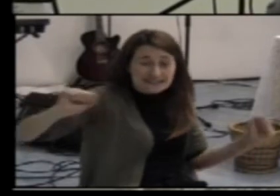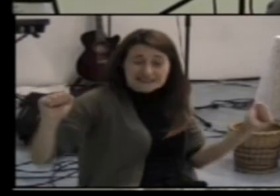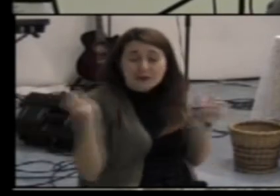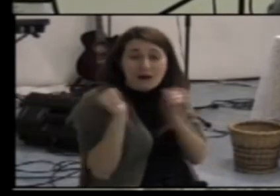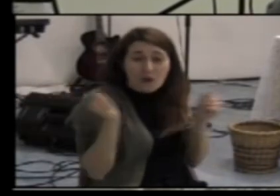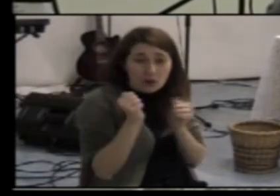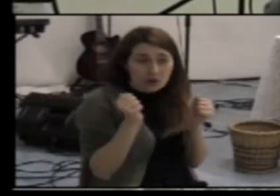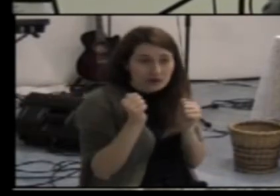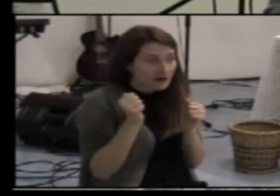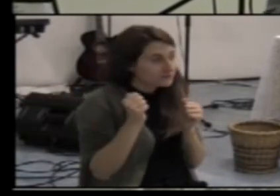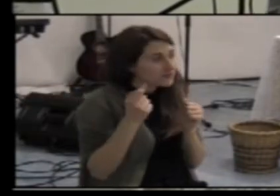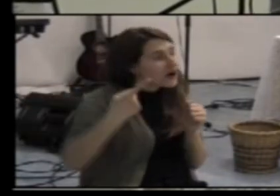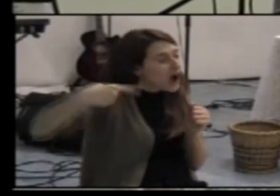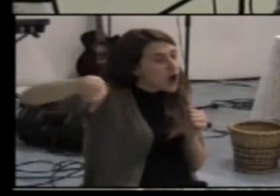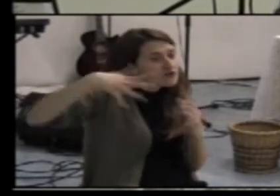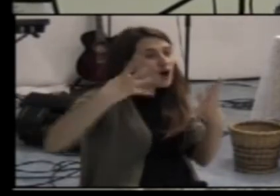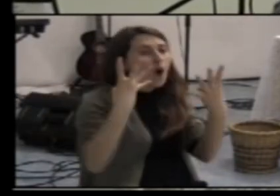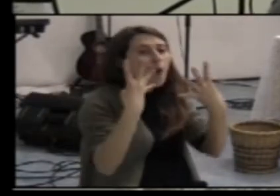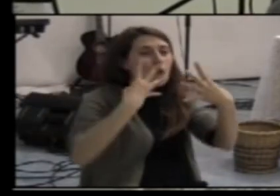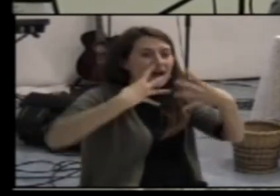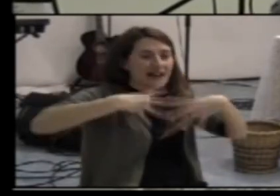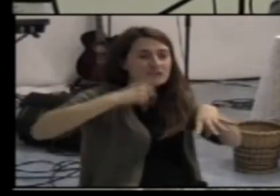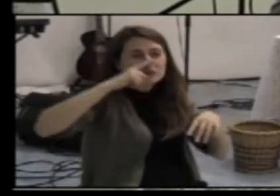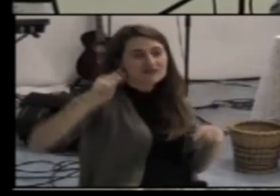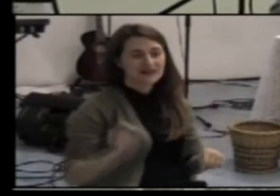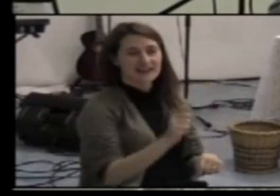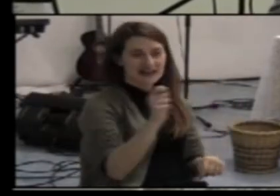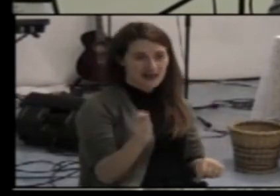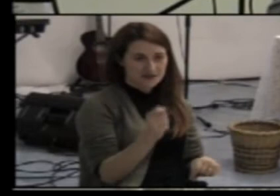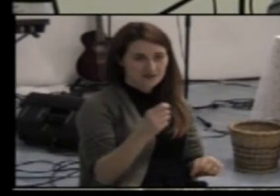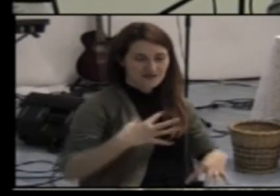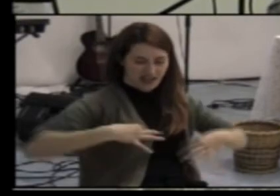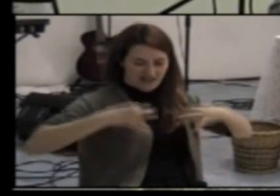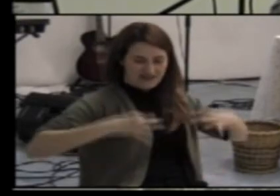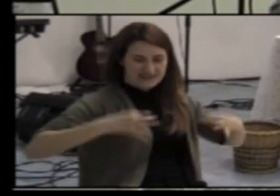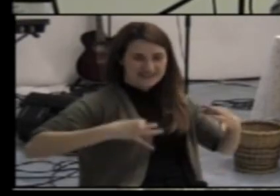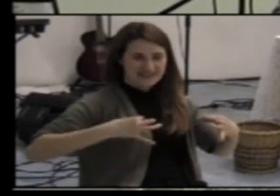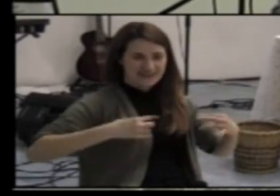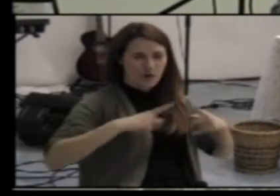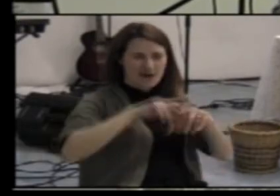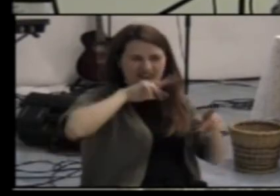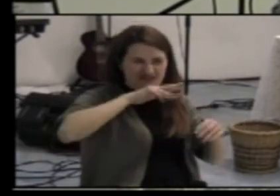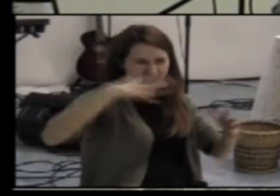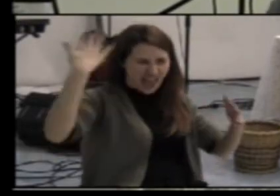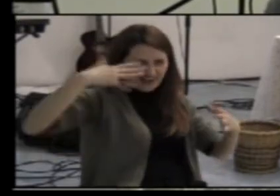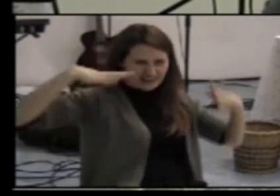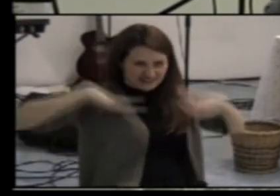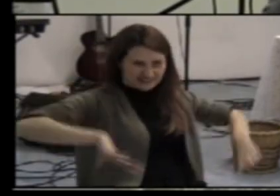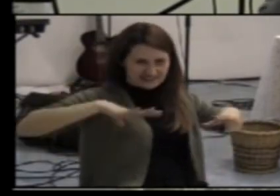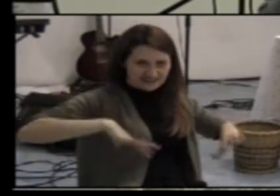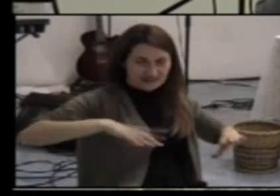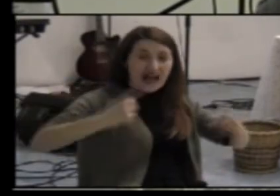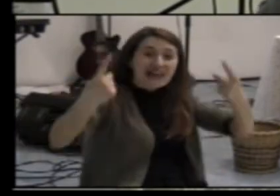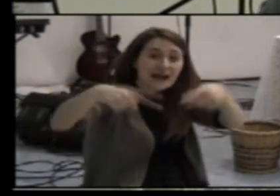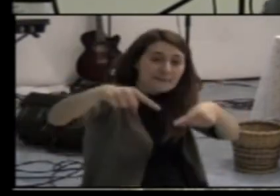fanno? Mettono in piedi un inganno. Si mettono su degli stracci, delle vestite dei vesti vecchi sporchi, prendono dei